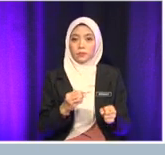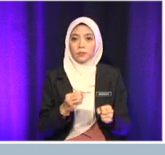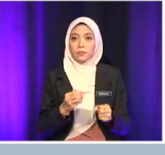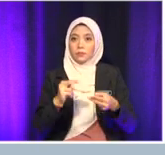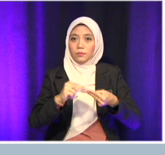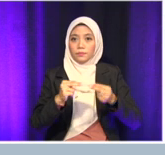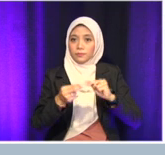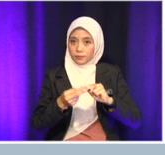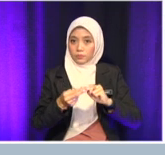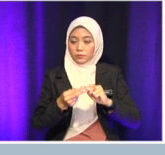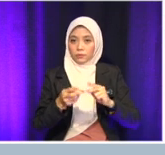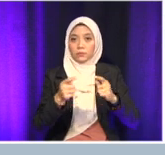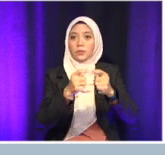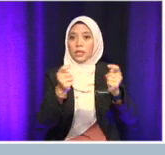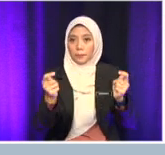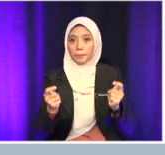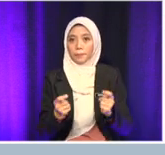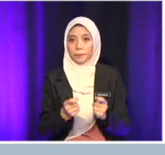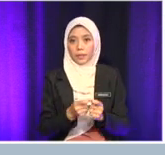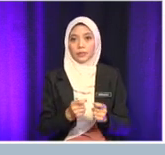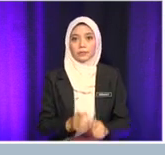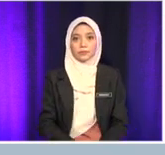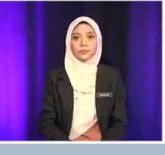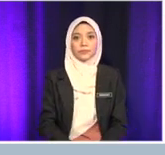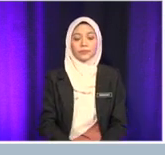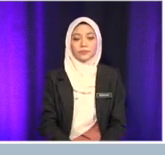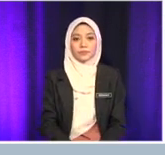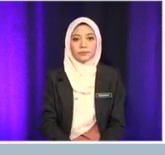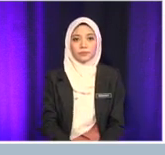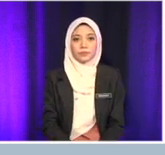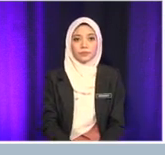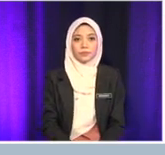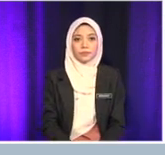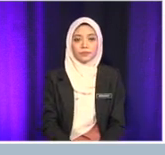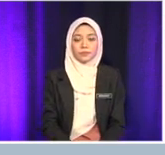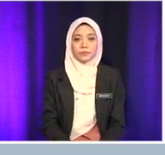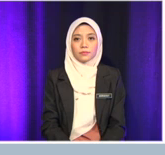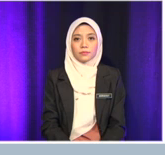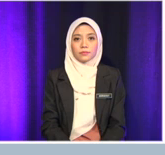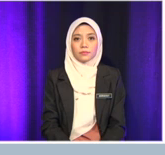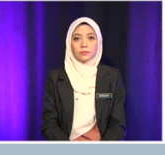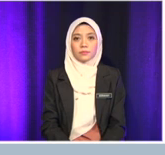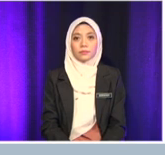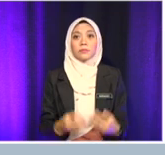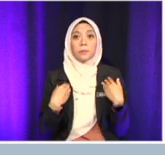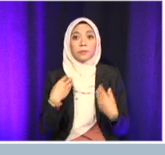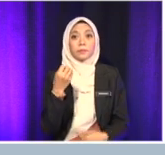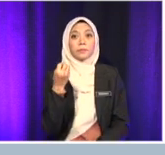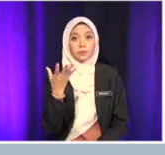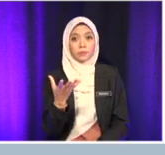daripada pusat kita bilang tadi yang mencantum tadi kita naik berapa 123456